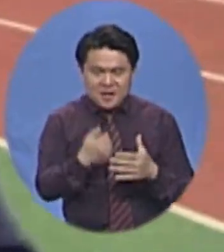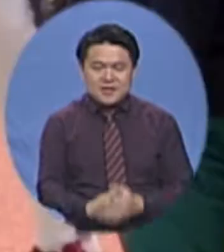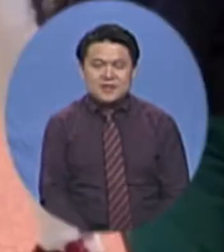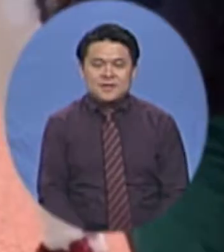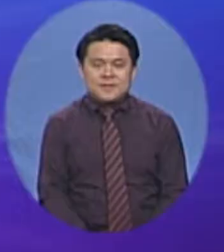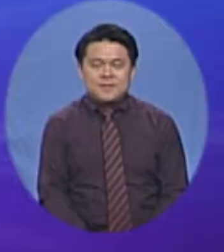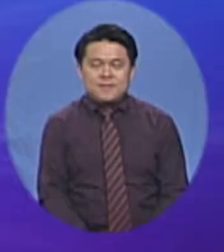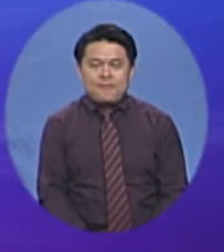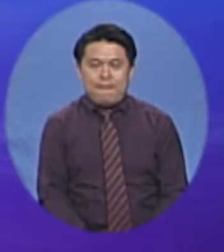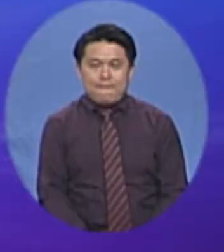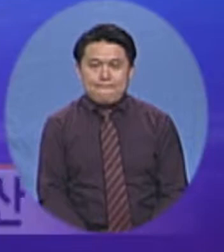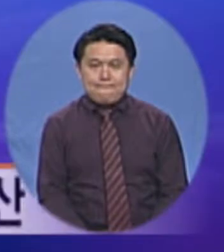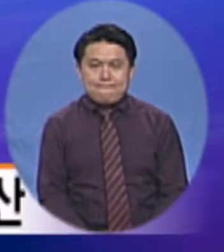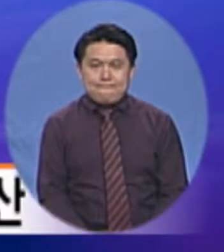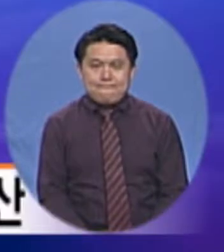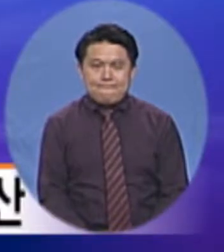말했습니다.